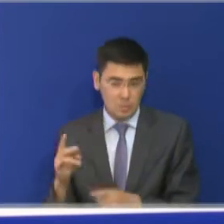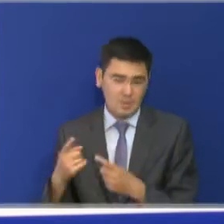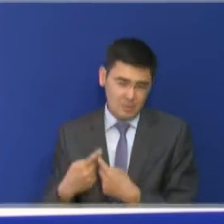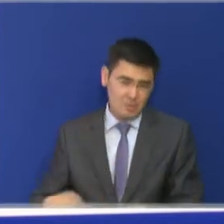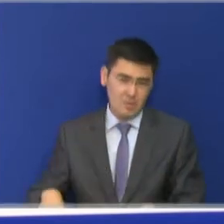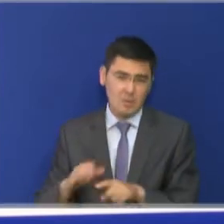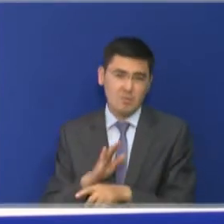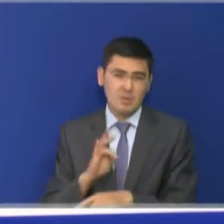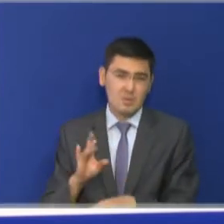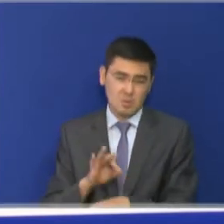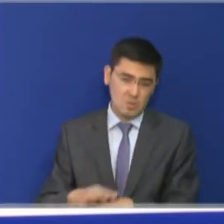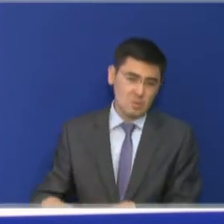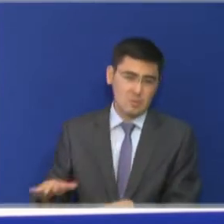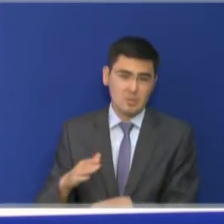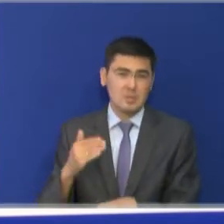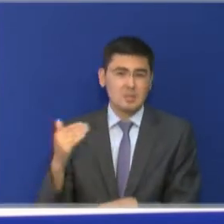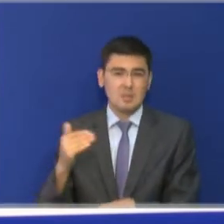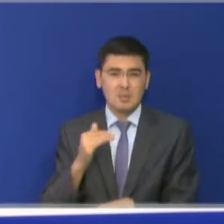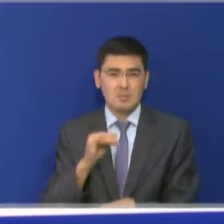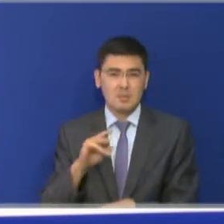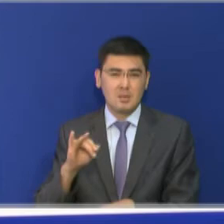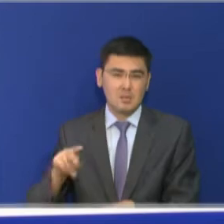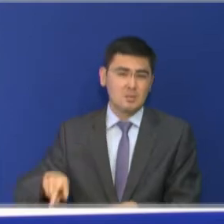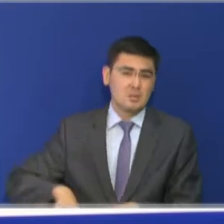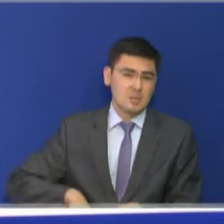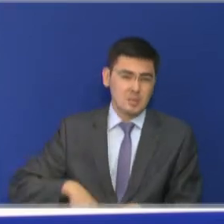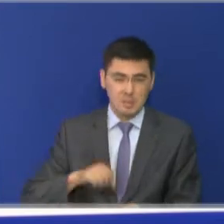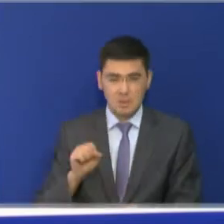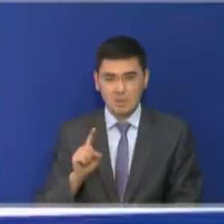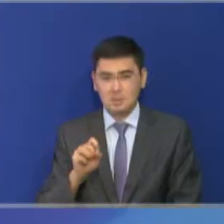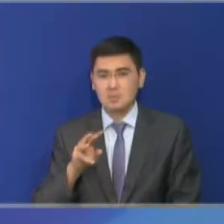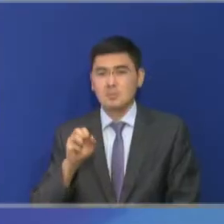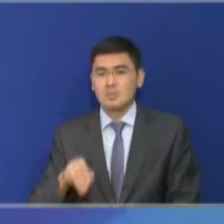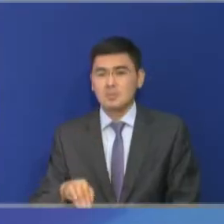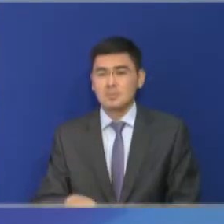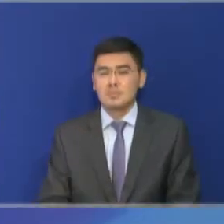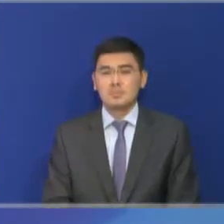Шығыс Қазақстан облысы бойынша филиалының директоры Азамат Есенболов.